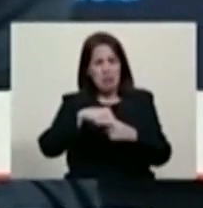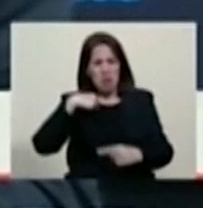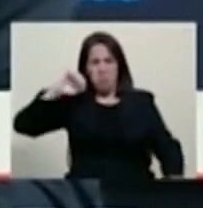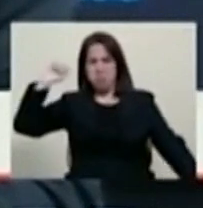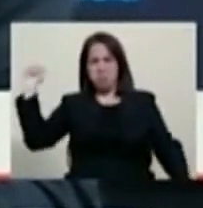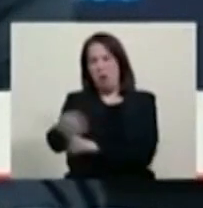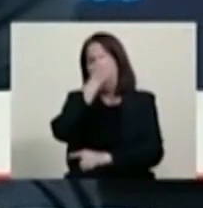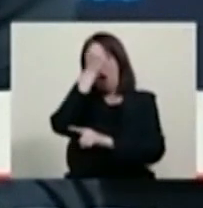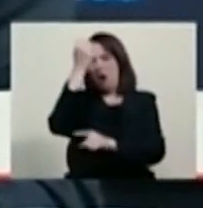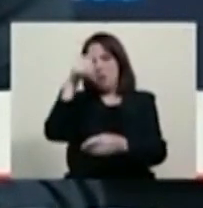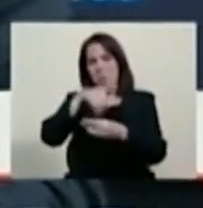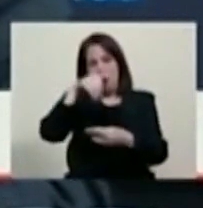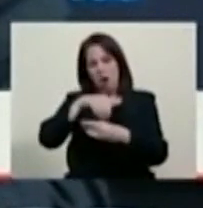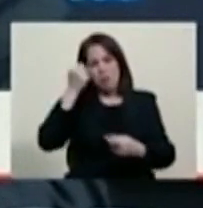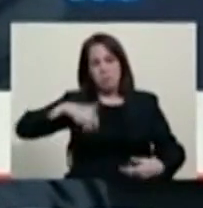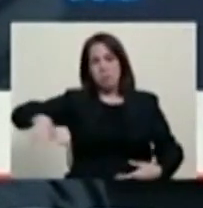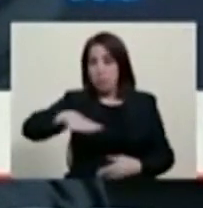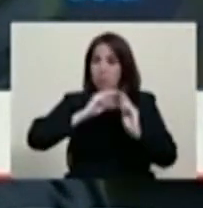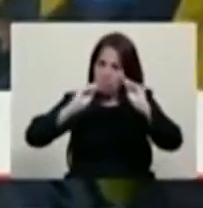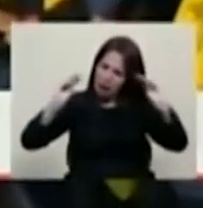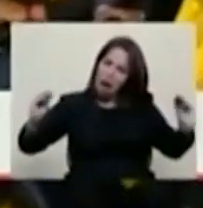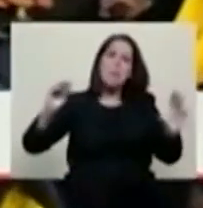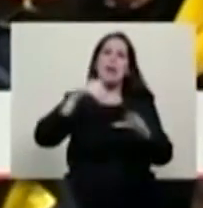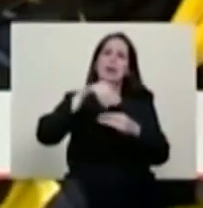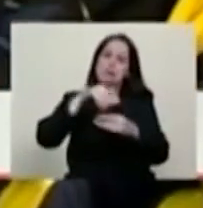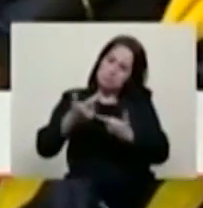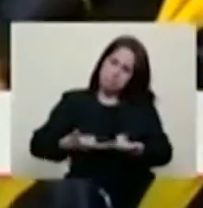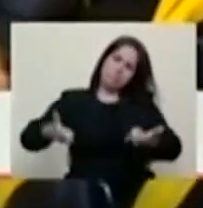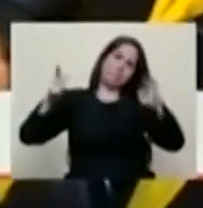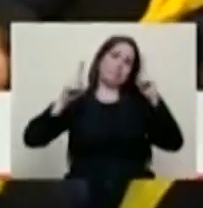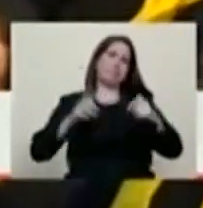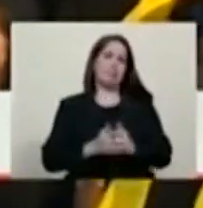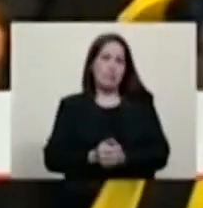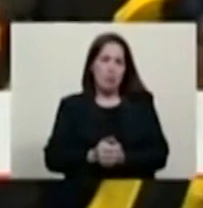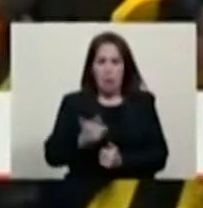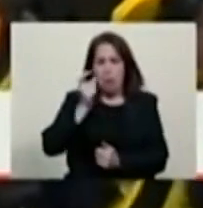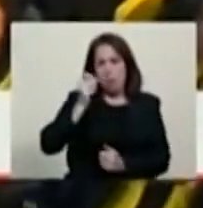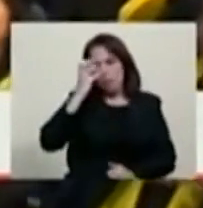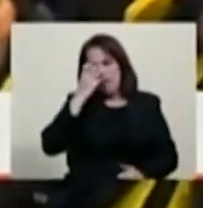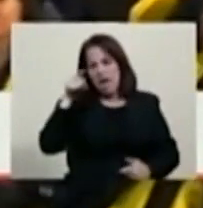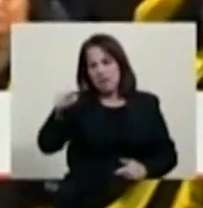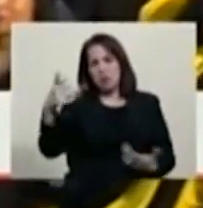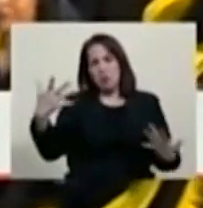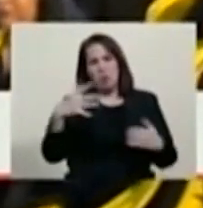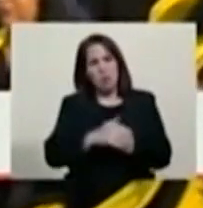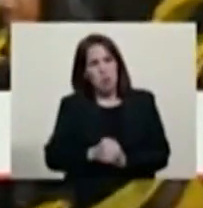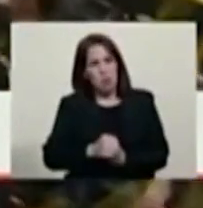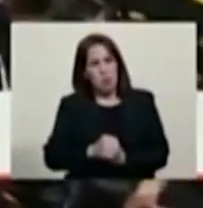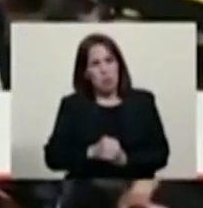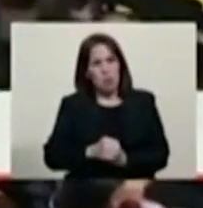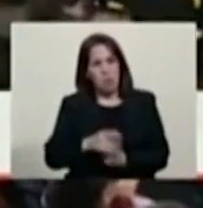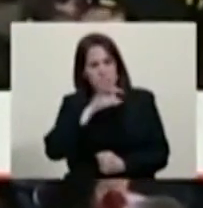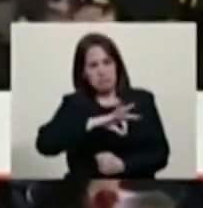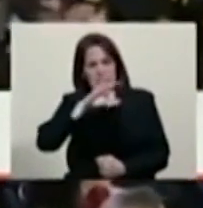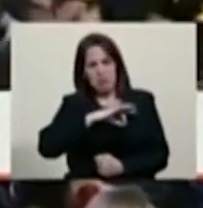Írjon ki választásokat, önjelölt úr, bohóc úr, gyerünk, legyen mersze hozzá, mondta Maduro, aki szerint továbbra sincs